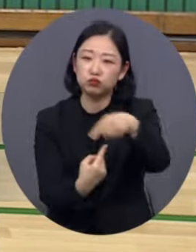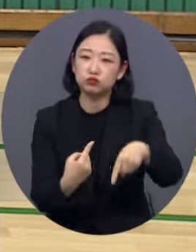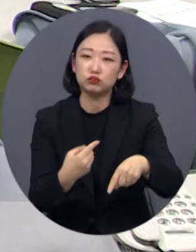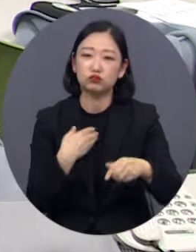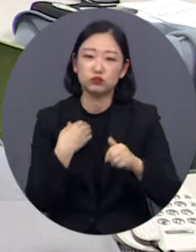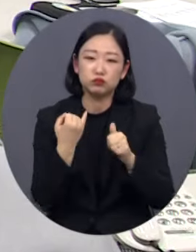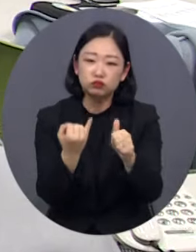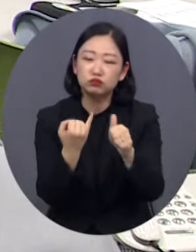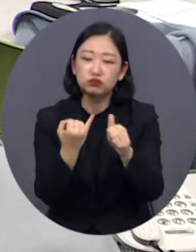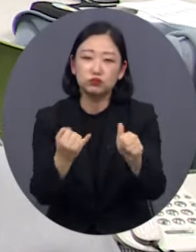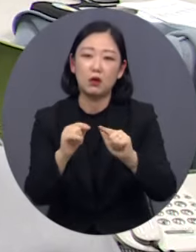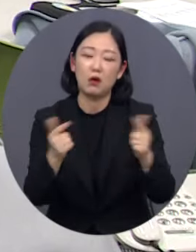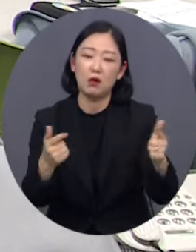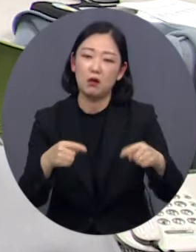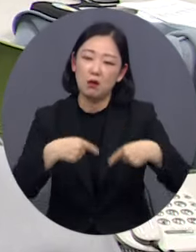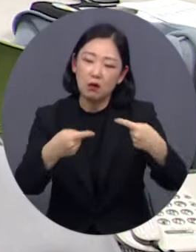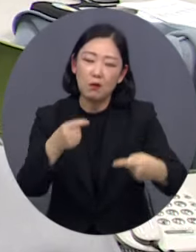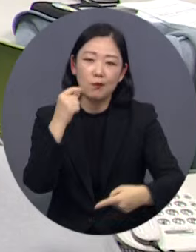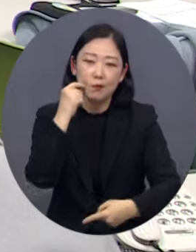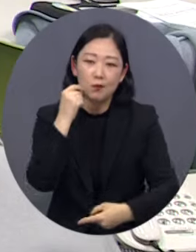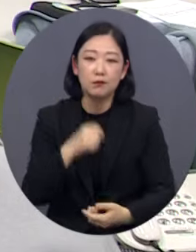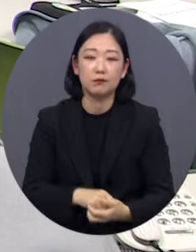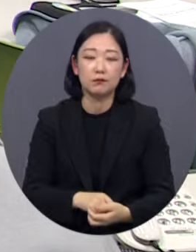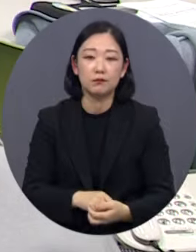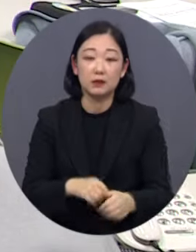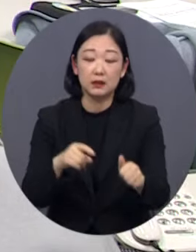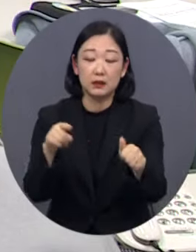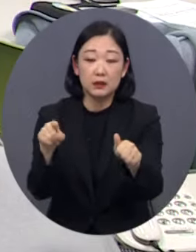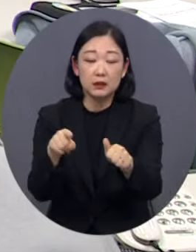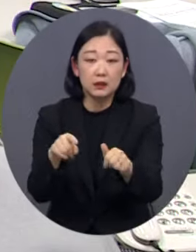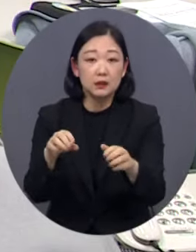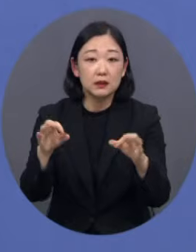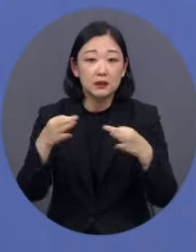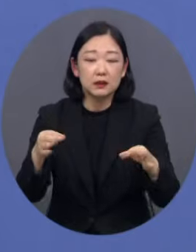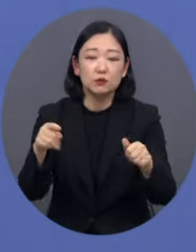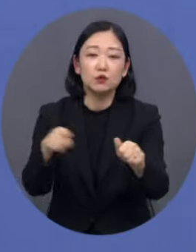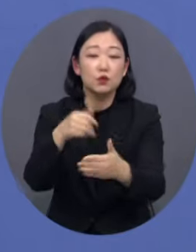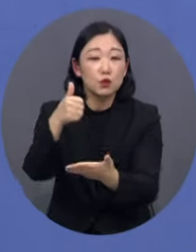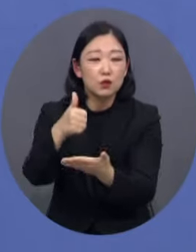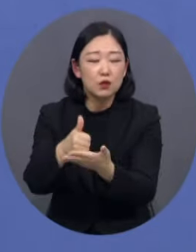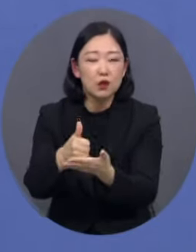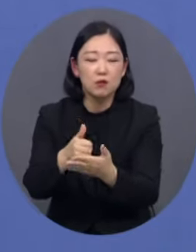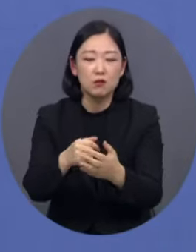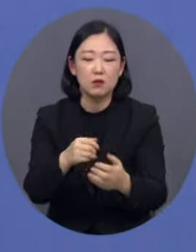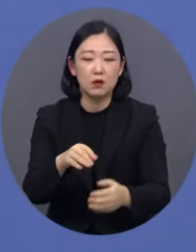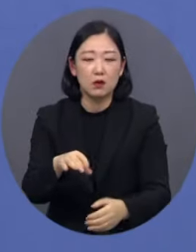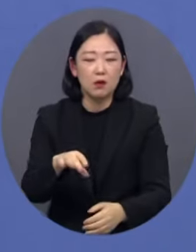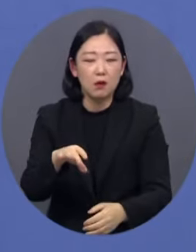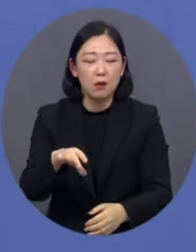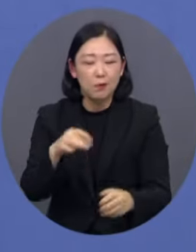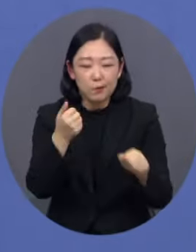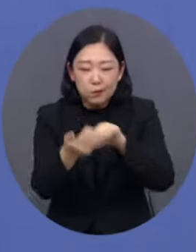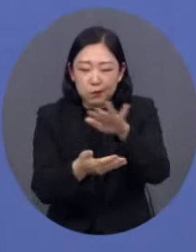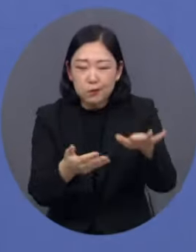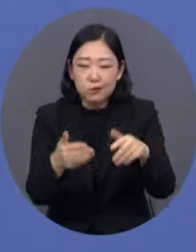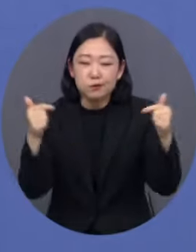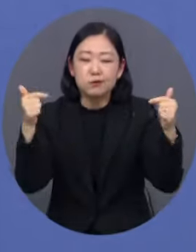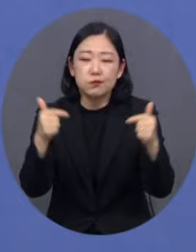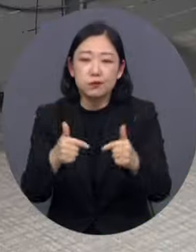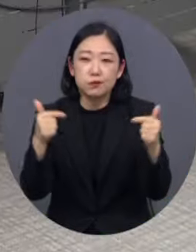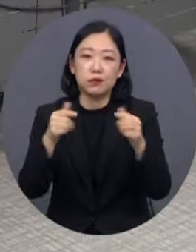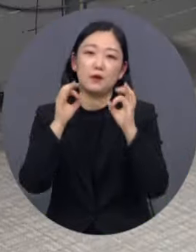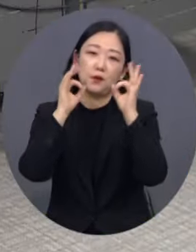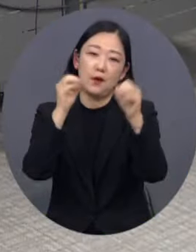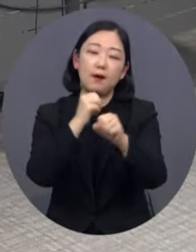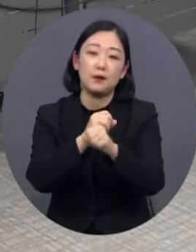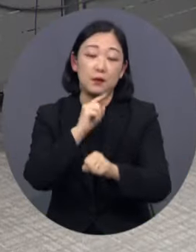아예. 김광수 제주도 교육감은 새 학기 초 혼란 최소화에 노력하겠다고 말했습니다. 아직 채용 못한